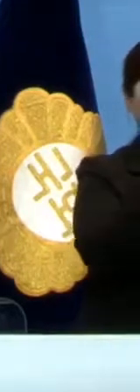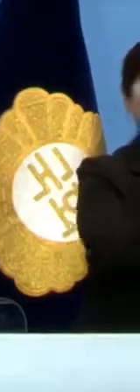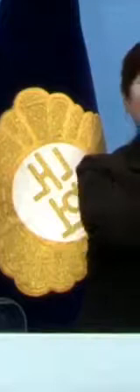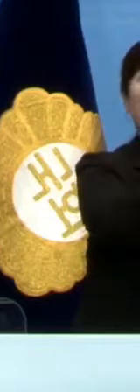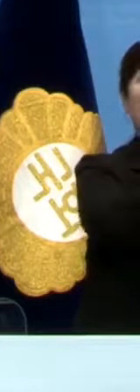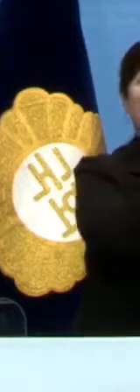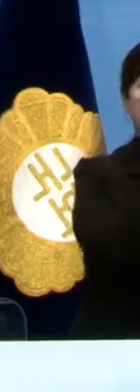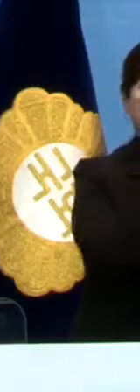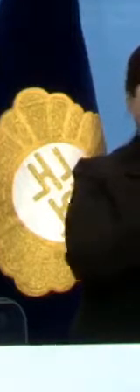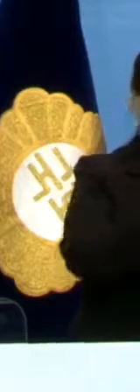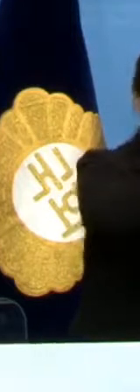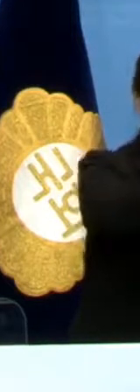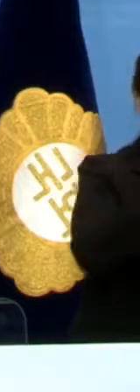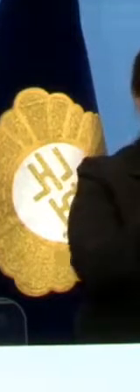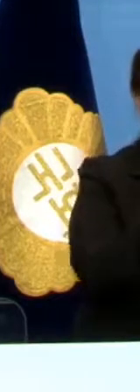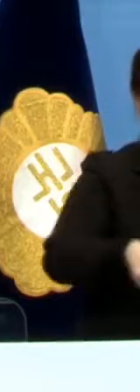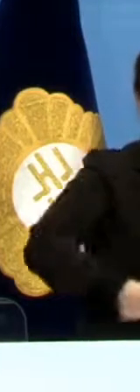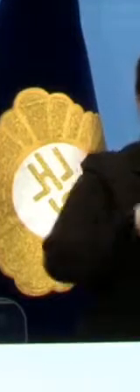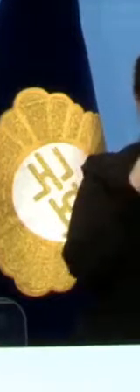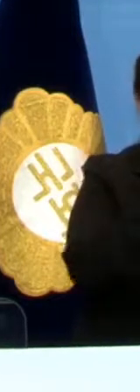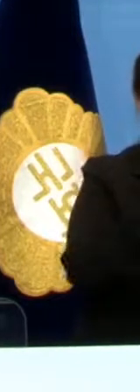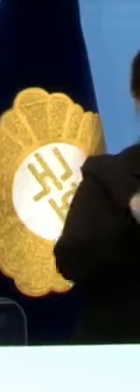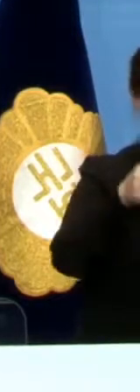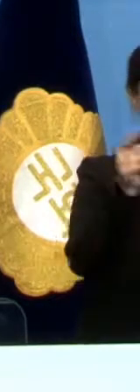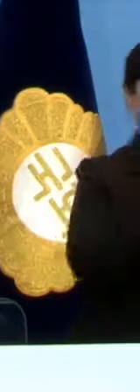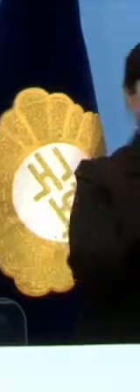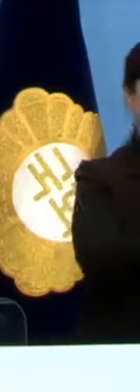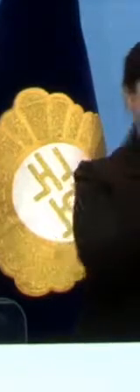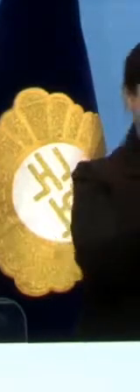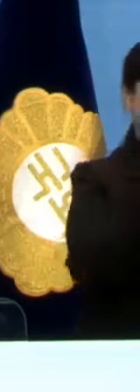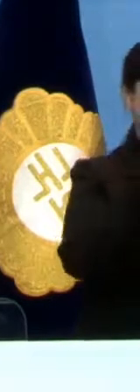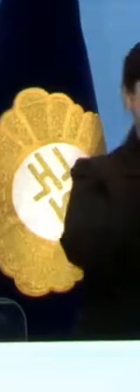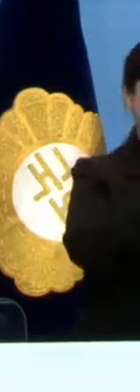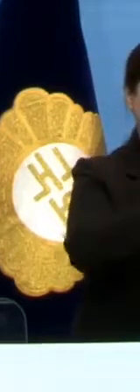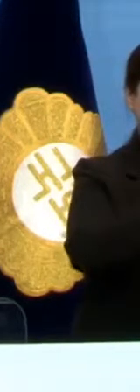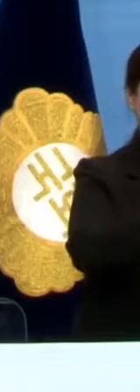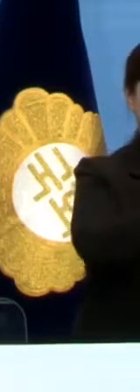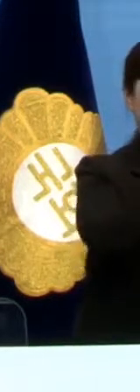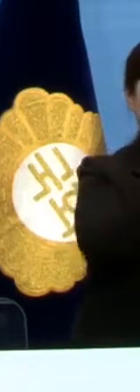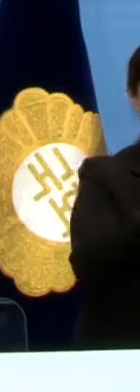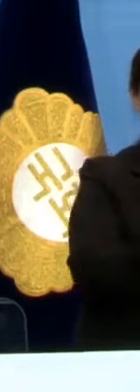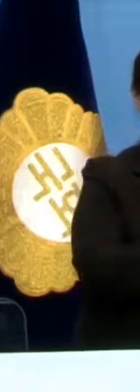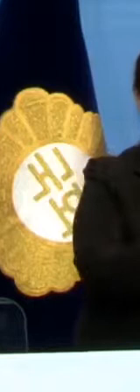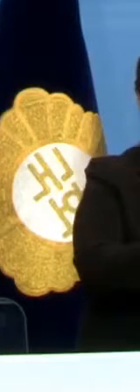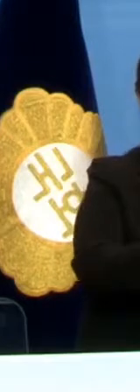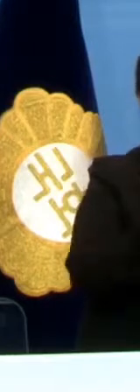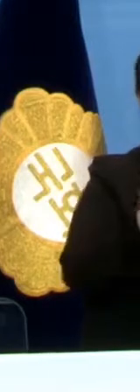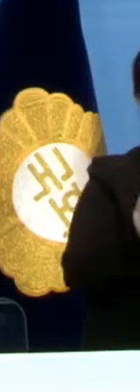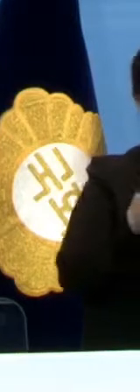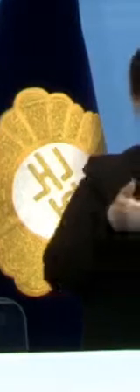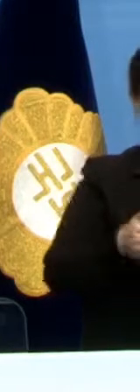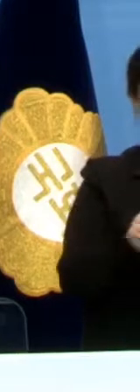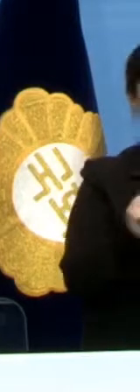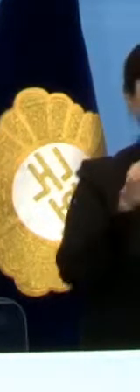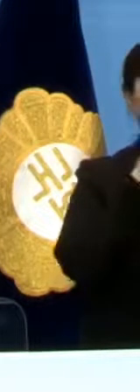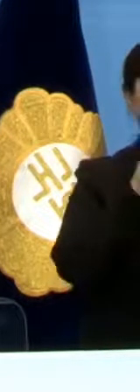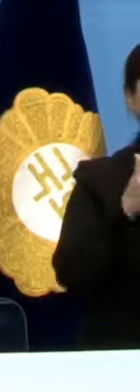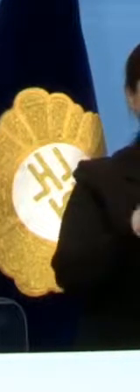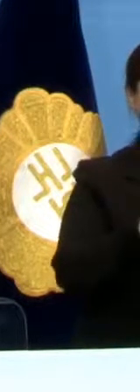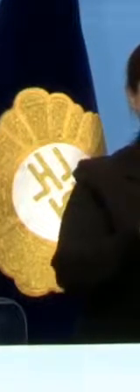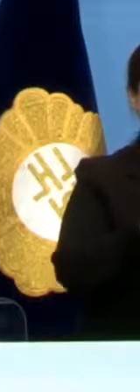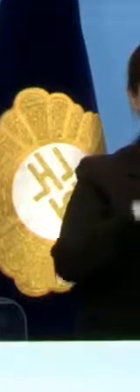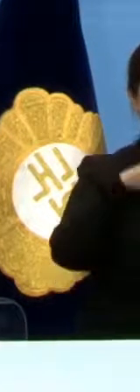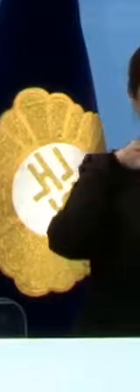통과를 위한 결의대회 그런 형식으로 저희들이 2월 달에 저희 이제 부산 출신 의원들뿐만 아니라 또 경남